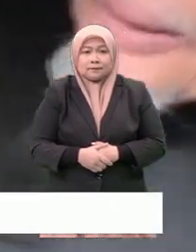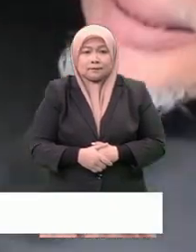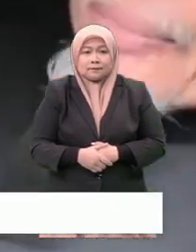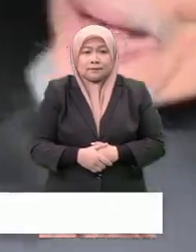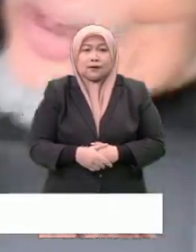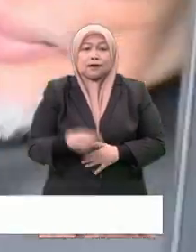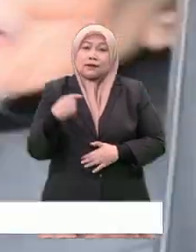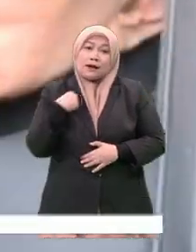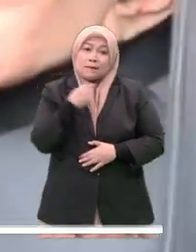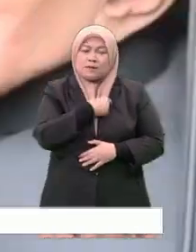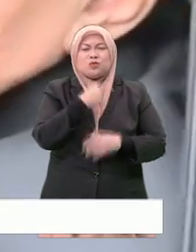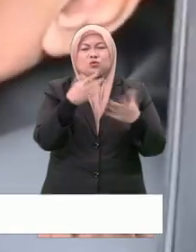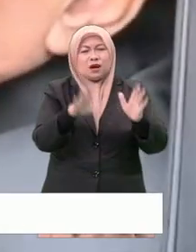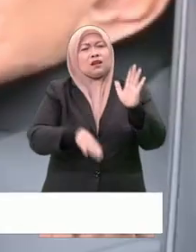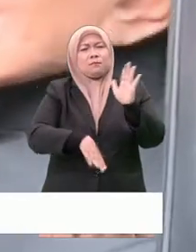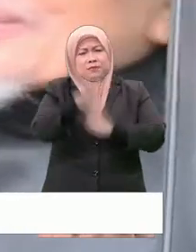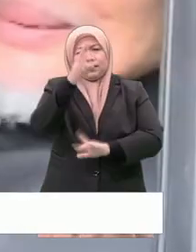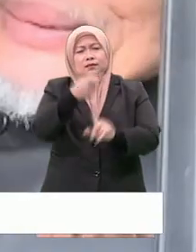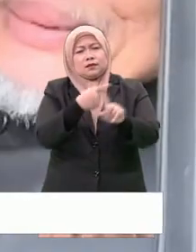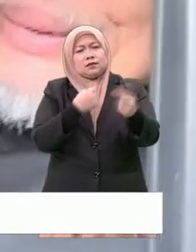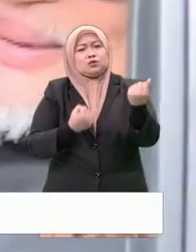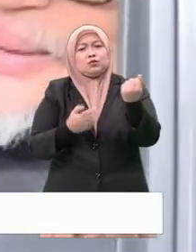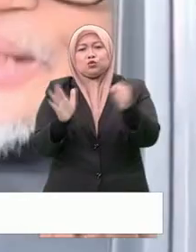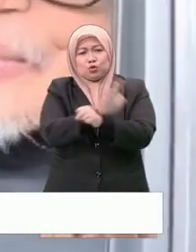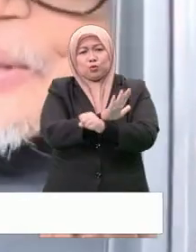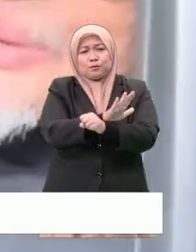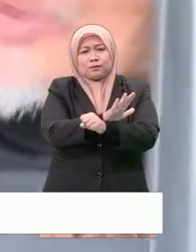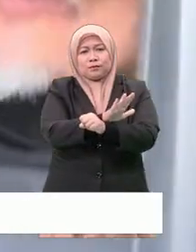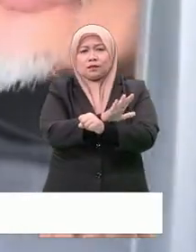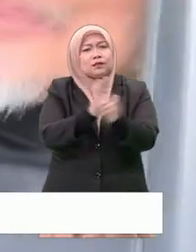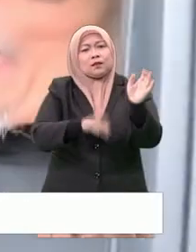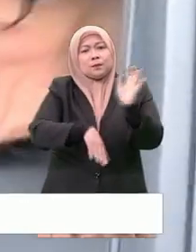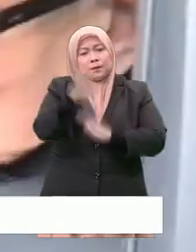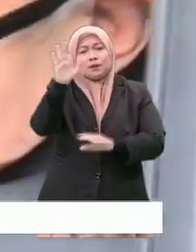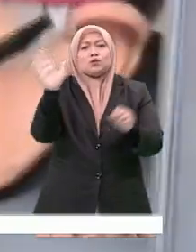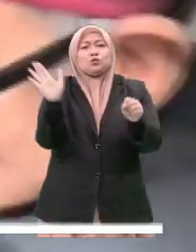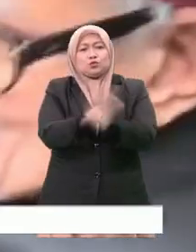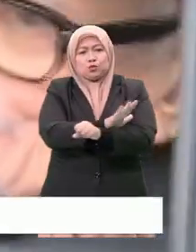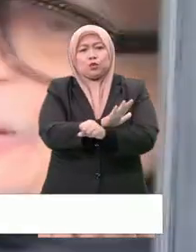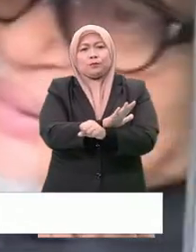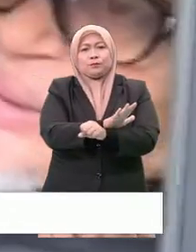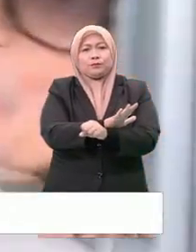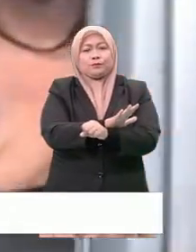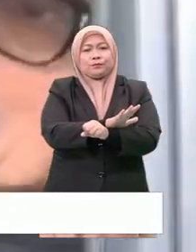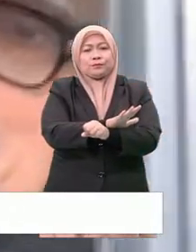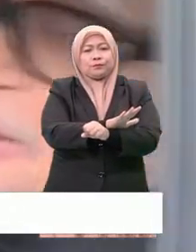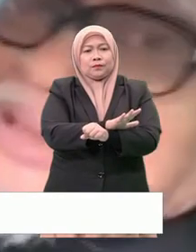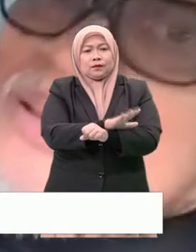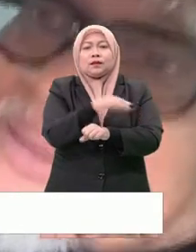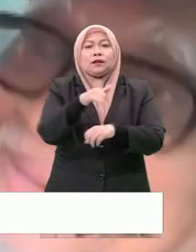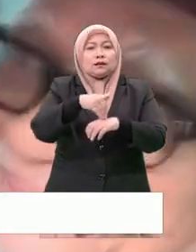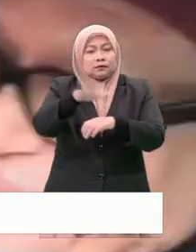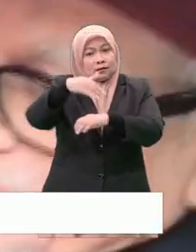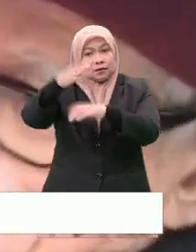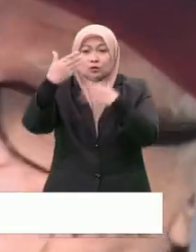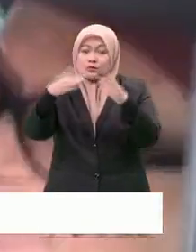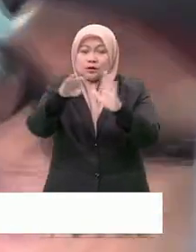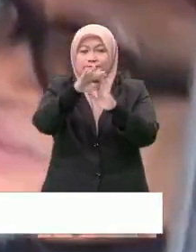Kami dah dapat lebih daripada cukup. Cukup bagi lagi. Cukup jumlah lebih. Dan sudah hantar ke sana negara.